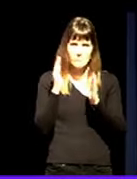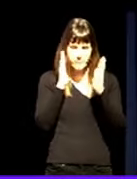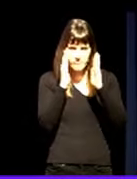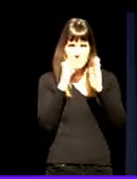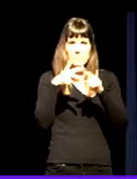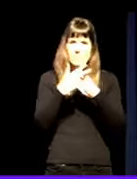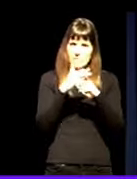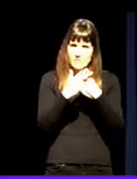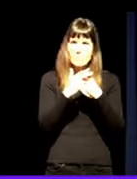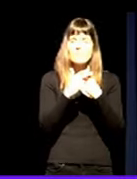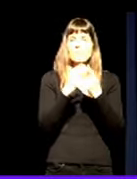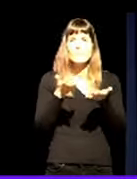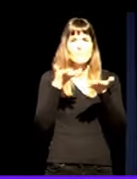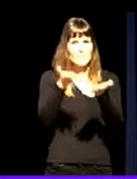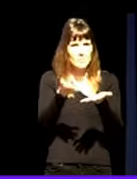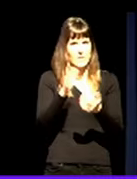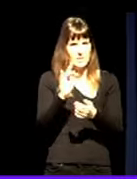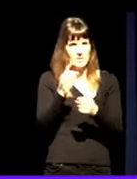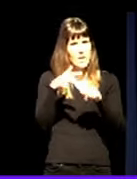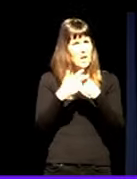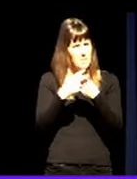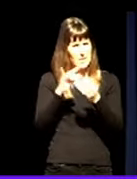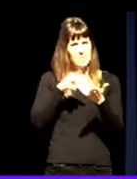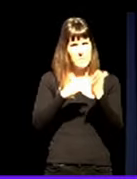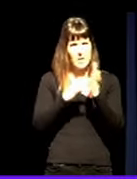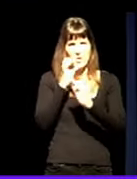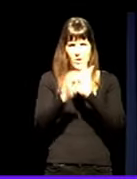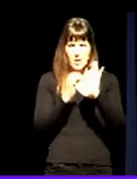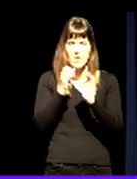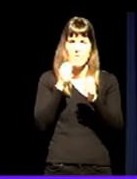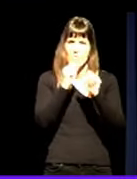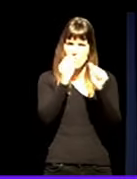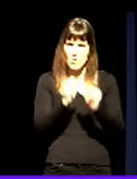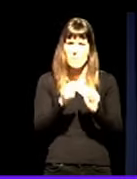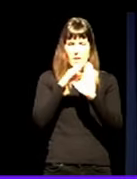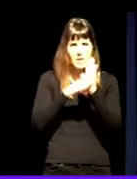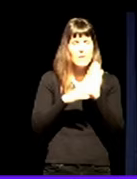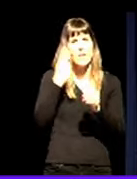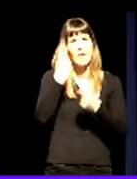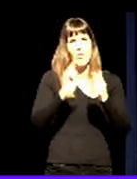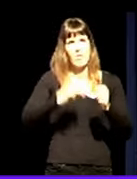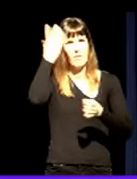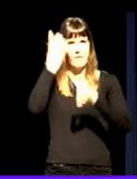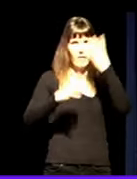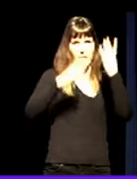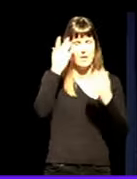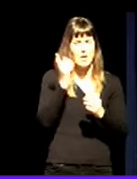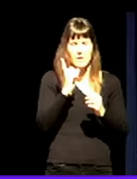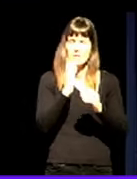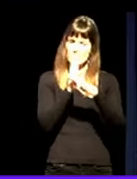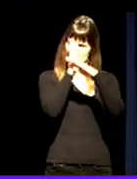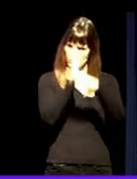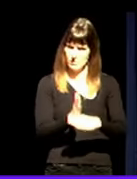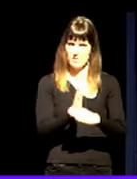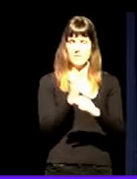Ezkainiko dizkego, eta antonatuan, era sistematikoan, ez, noiz benka, ez, enantonatuan